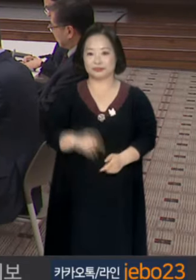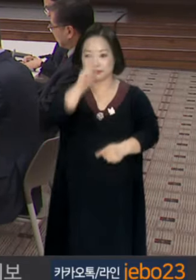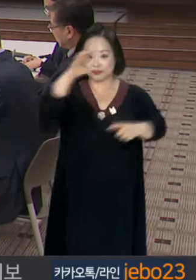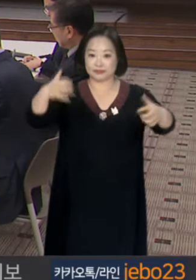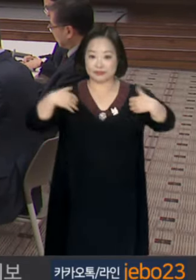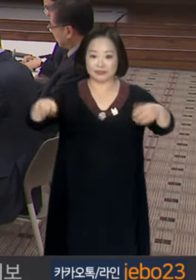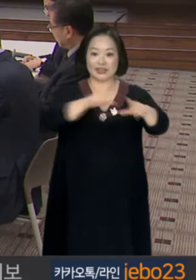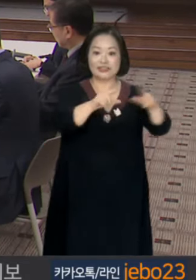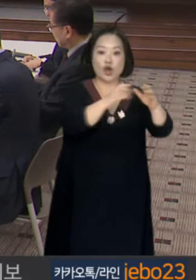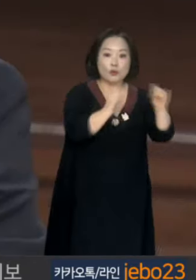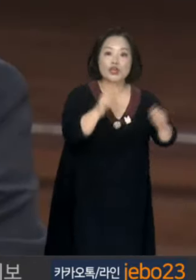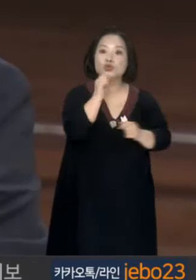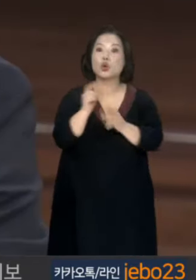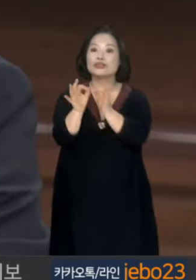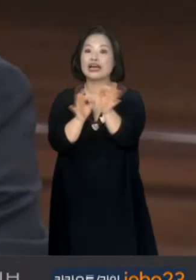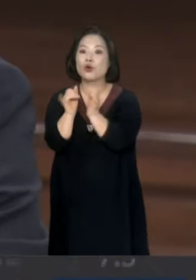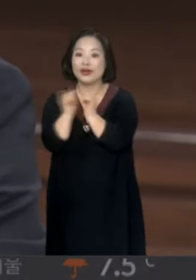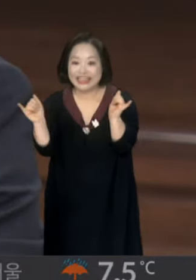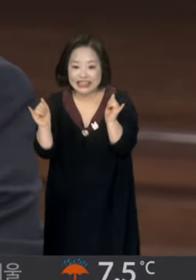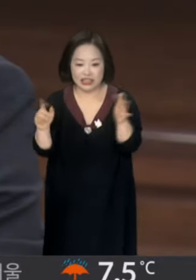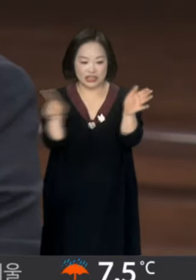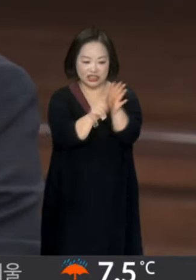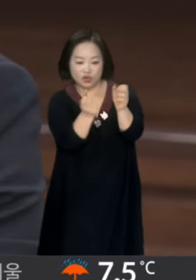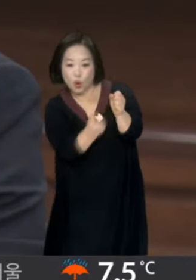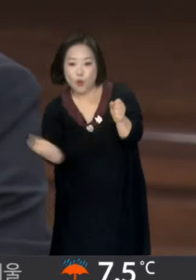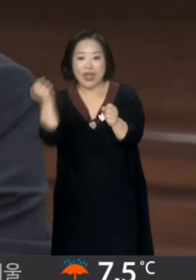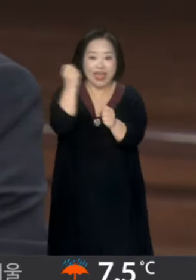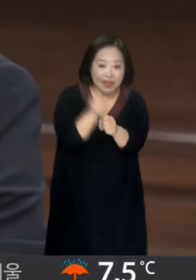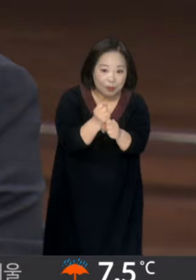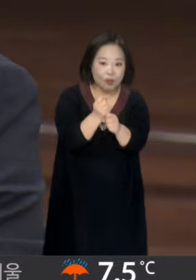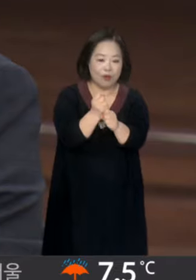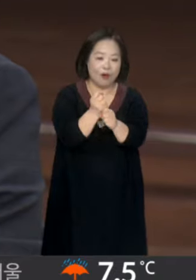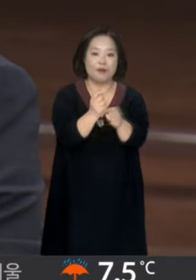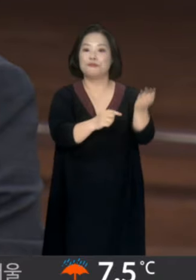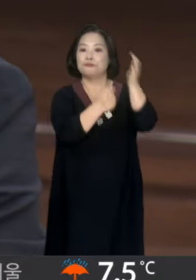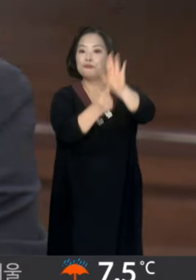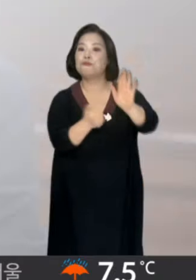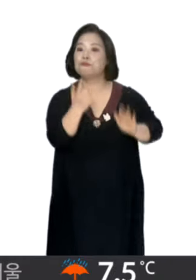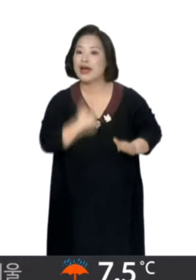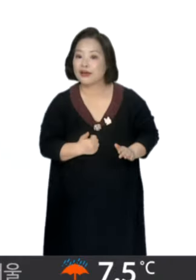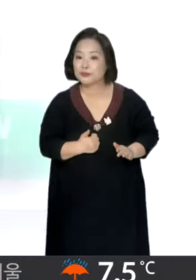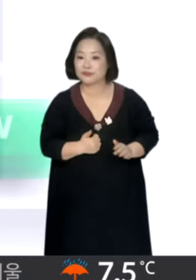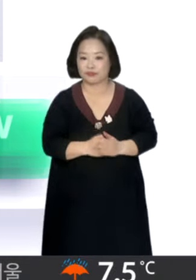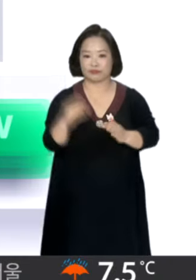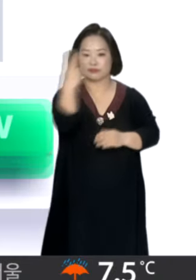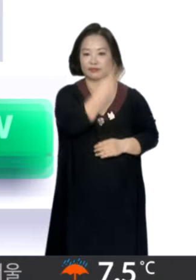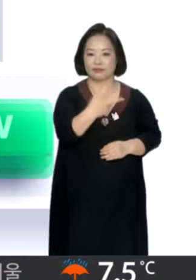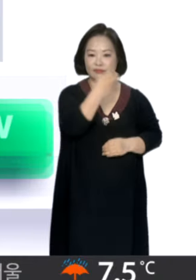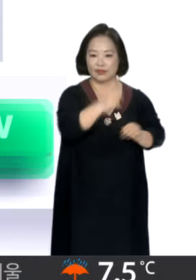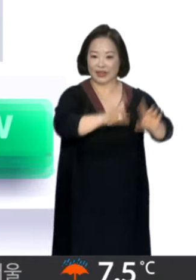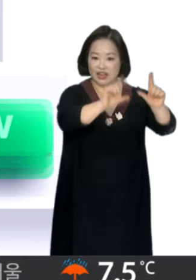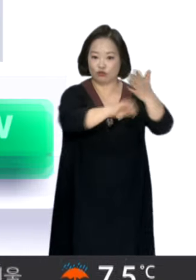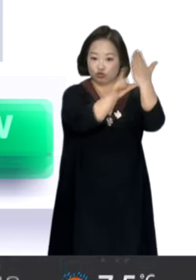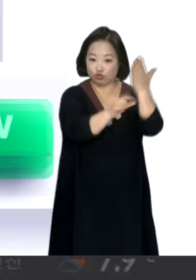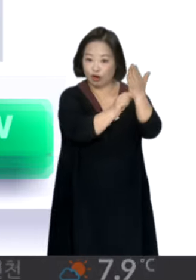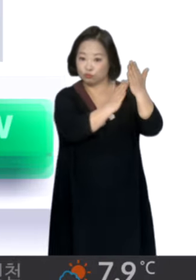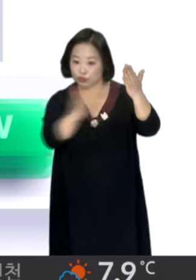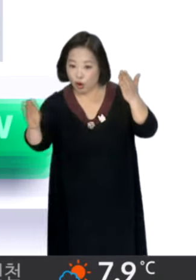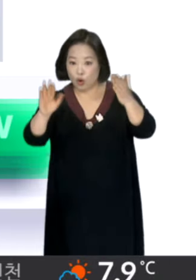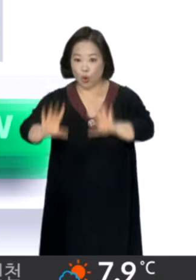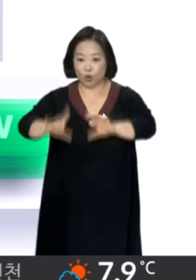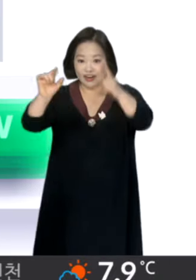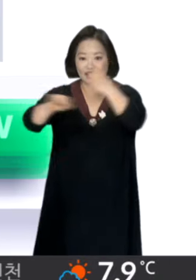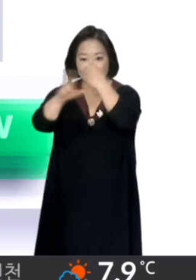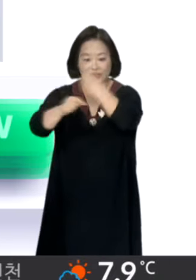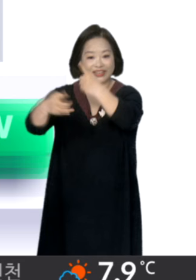정부가 서민과 소상공인을 대상으로 신용 회복 신속 지원 조치를 시행했습니다. 지난 2021년 9월부터 올해